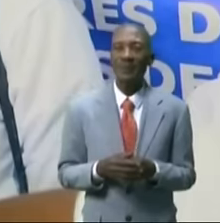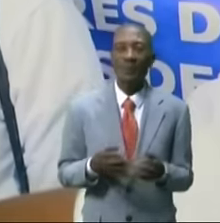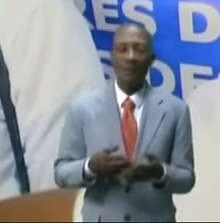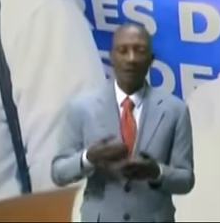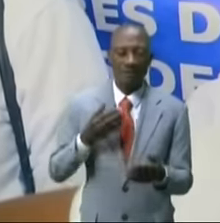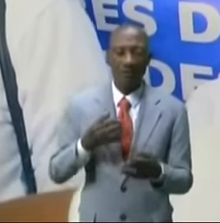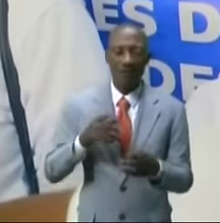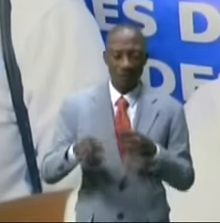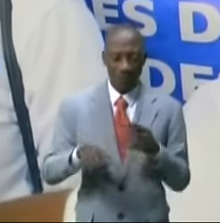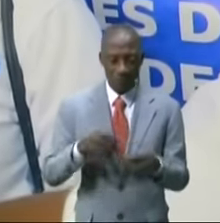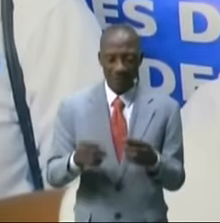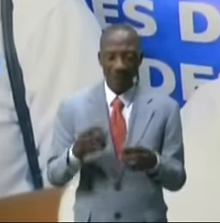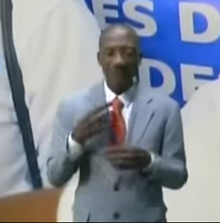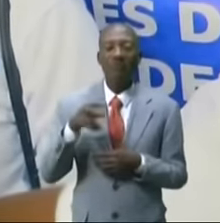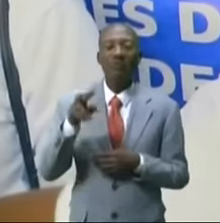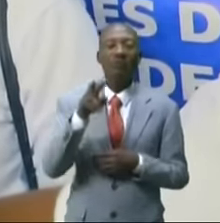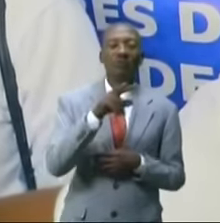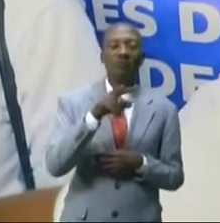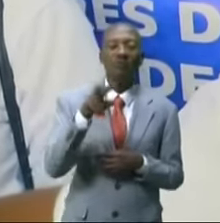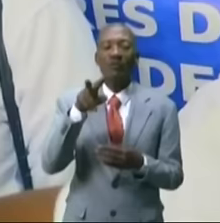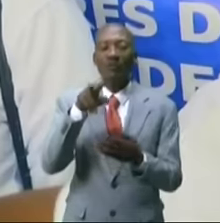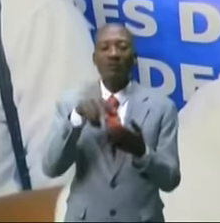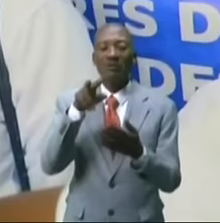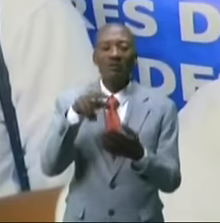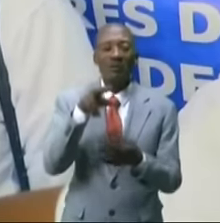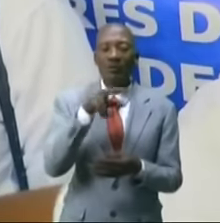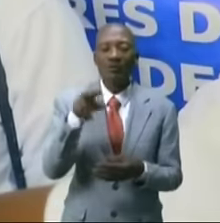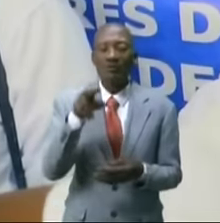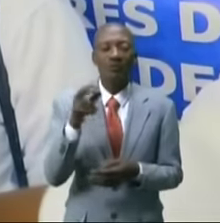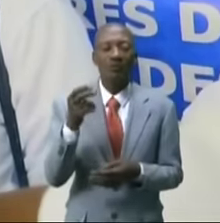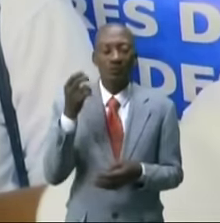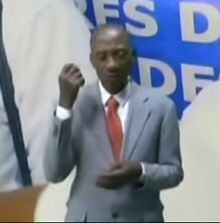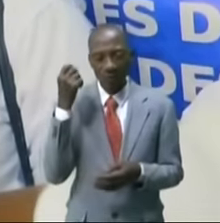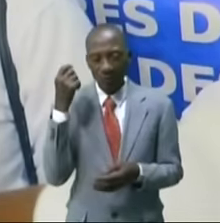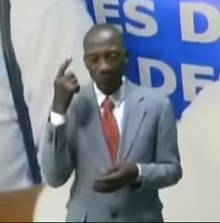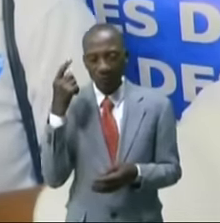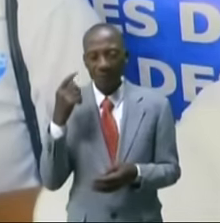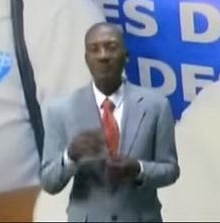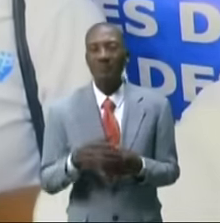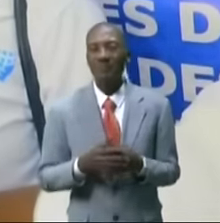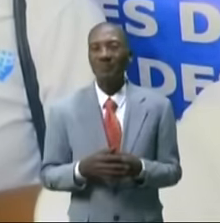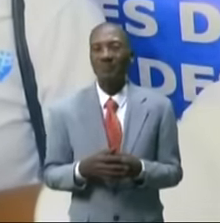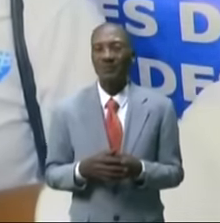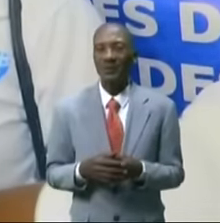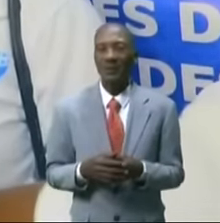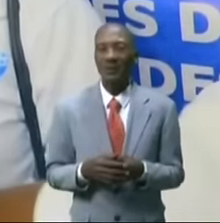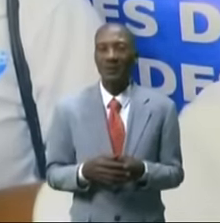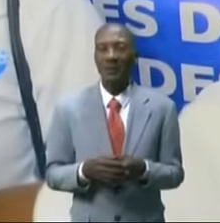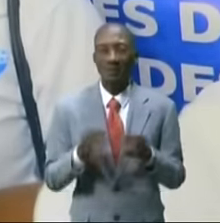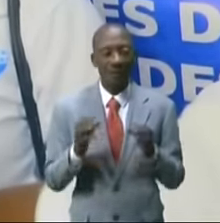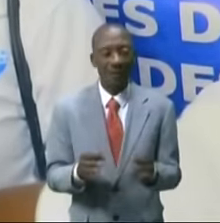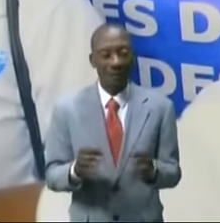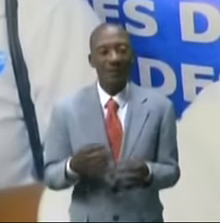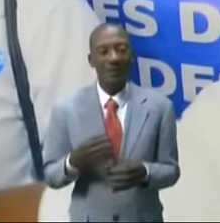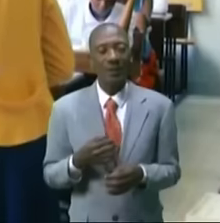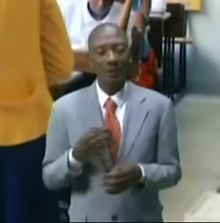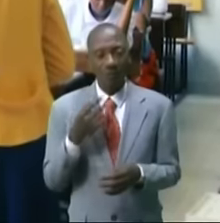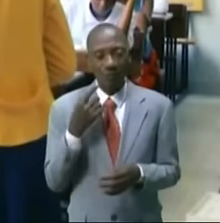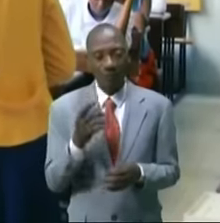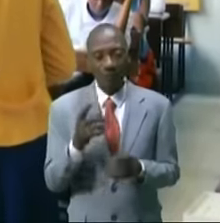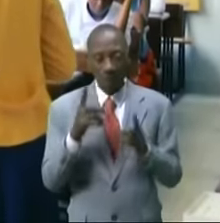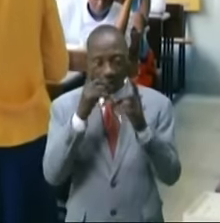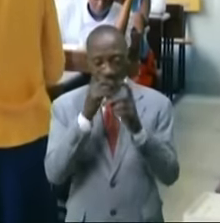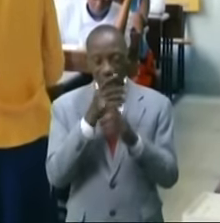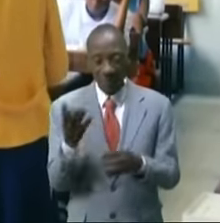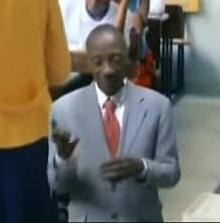questions à assertion. Donc tu choisis une assertion parmi les quatre. Et si tu t'es trompé, il y a possibilité d'effacer et puis choisir une seconde assertion.